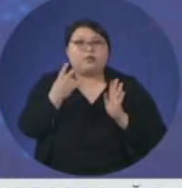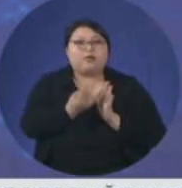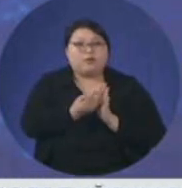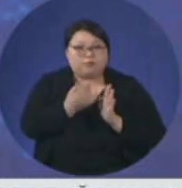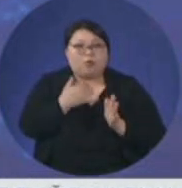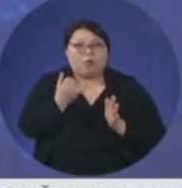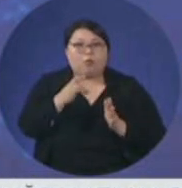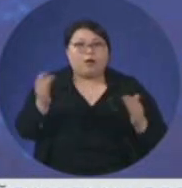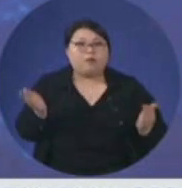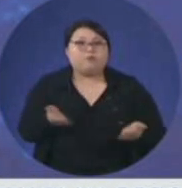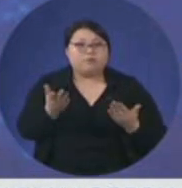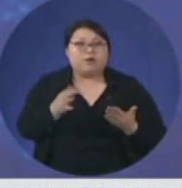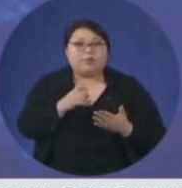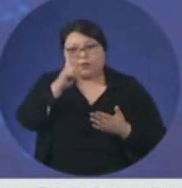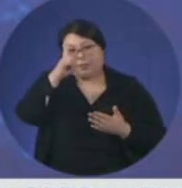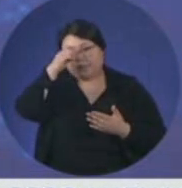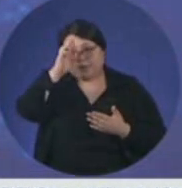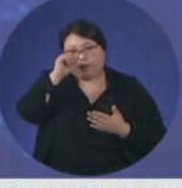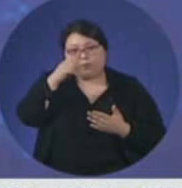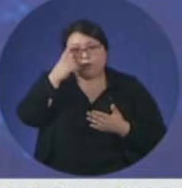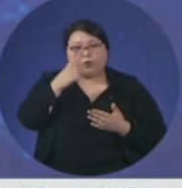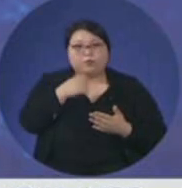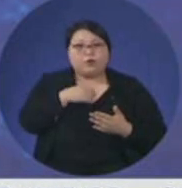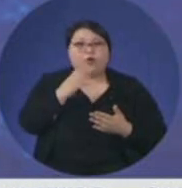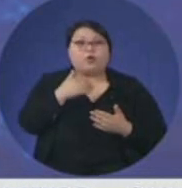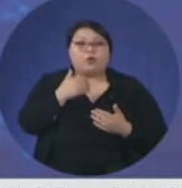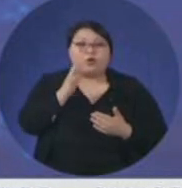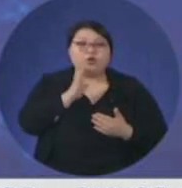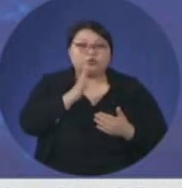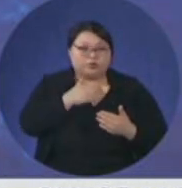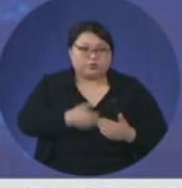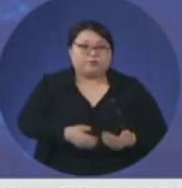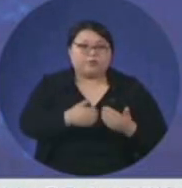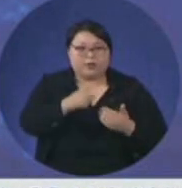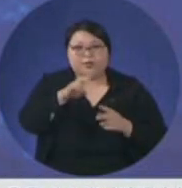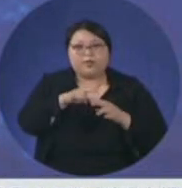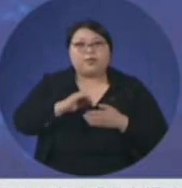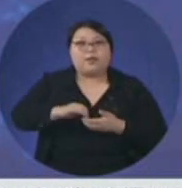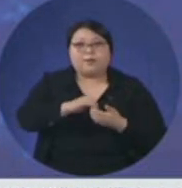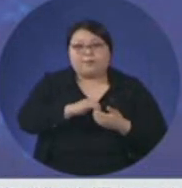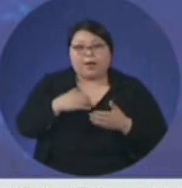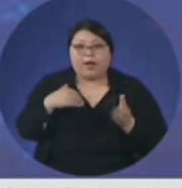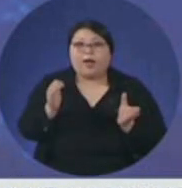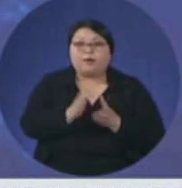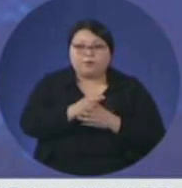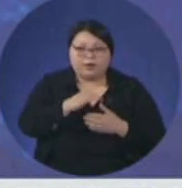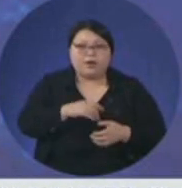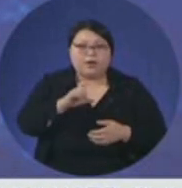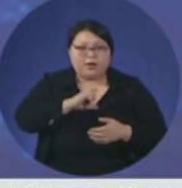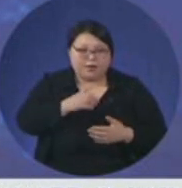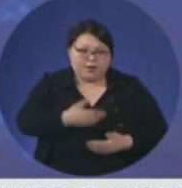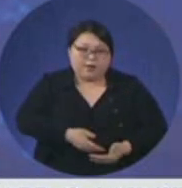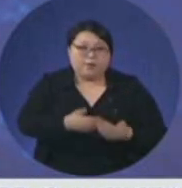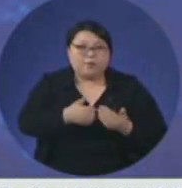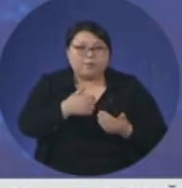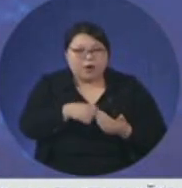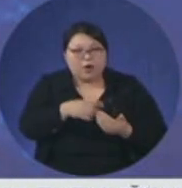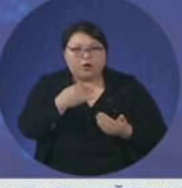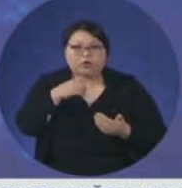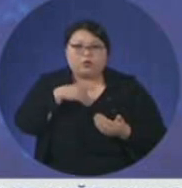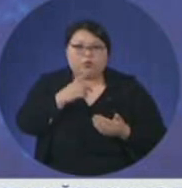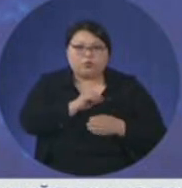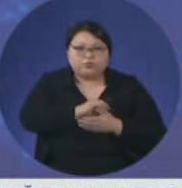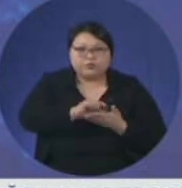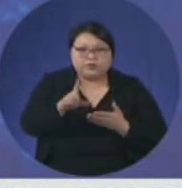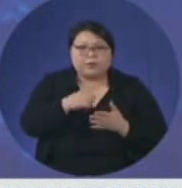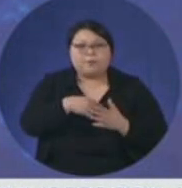байгаа бөгөөд Эрүүл мэндийн яам Монголын их баригчдын нийгэмлэгтэй хамтран их баригч мэрэгжлийн үнцэн бие даасан байдал манлайлал сэдэвт